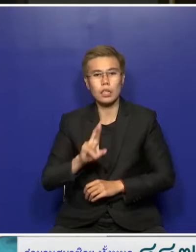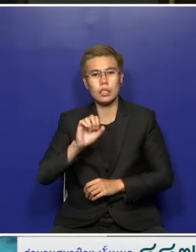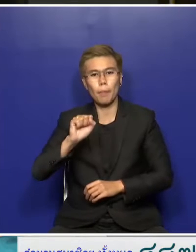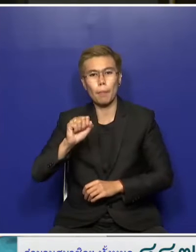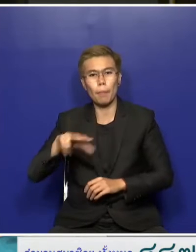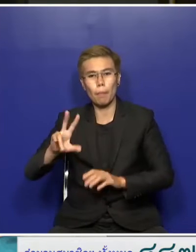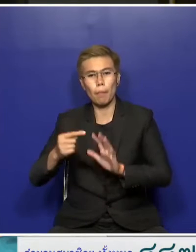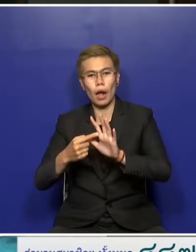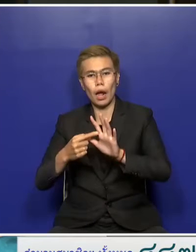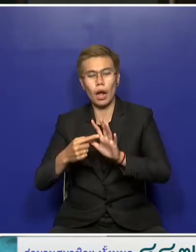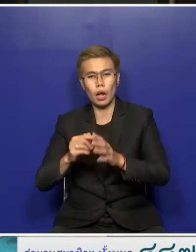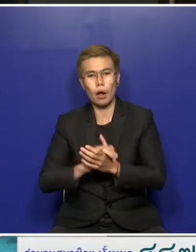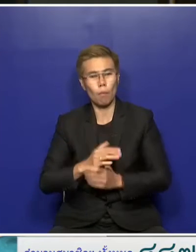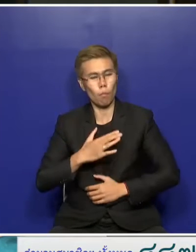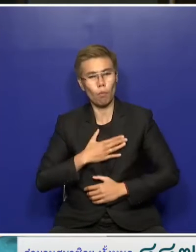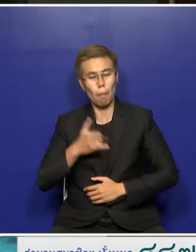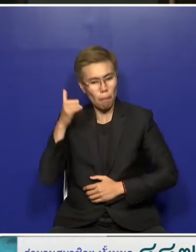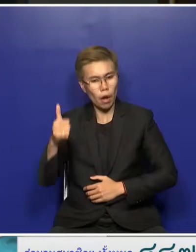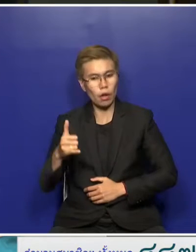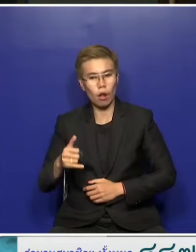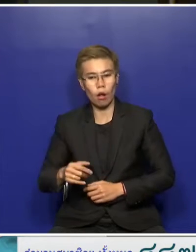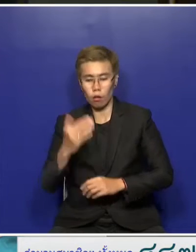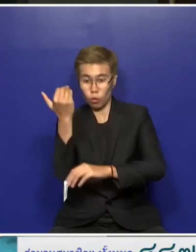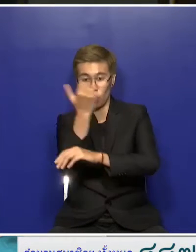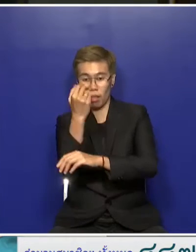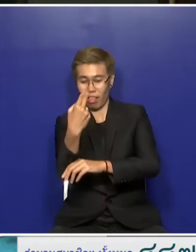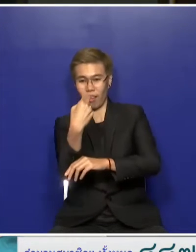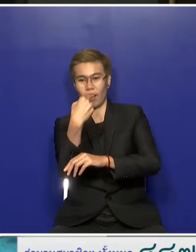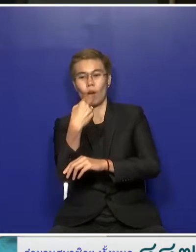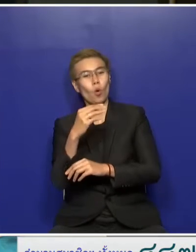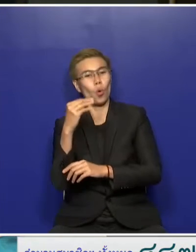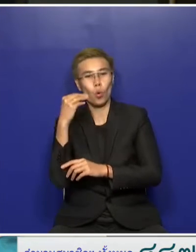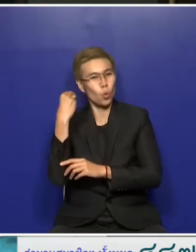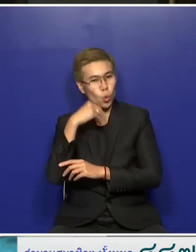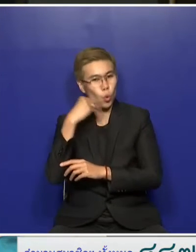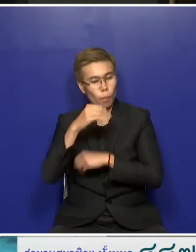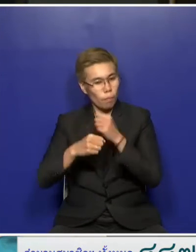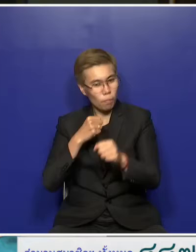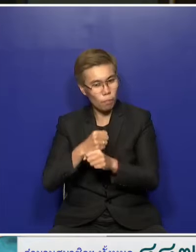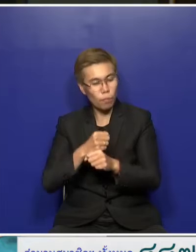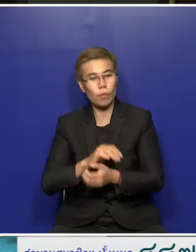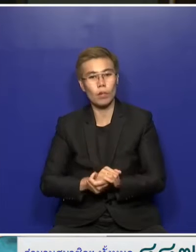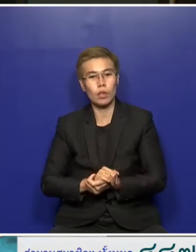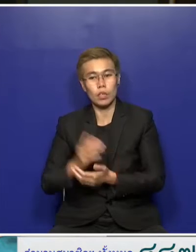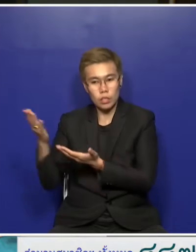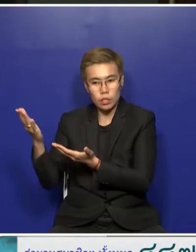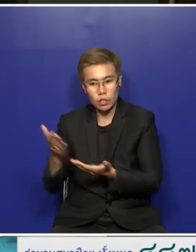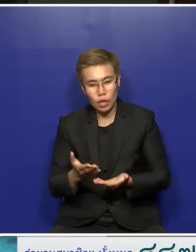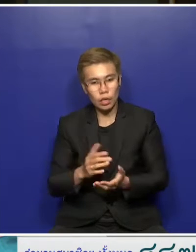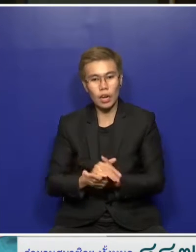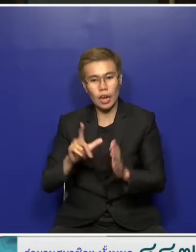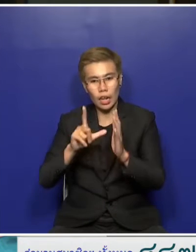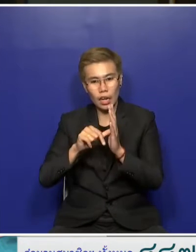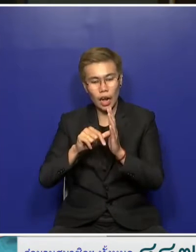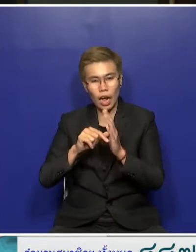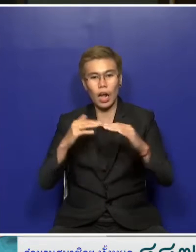ผมกไปพดอยทกปีนะครับในการนำเสนอ เราได้เชิญหนวยงานราชการมาในกรรมาธิการคำนาคมมาพ